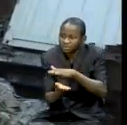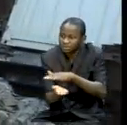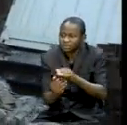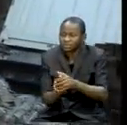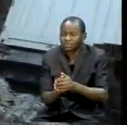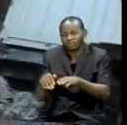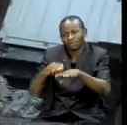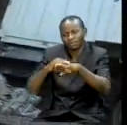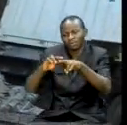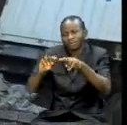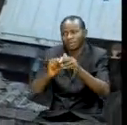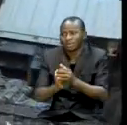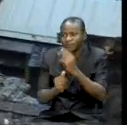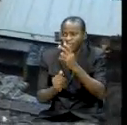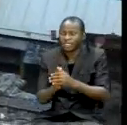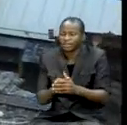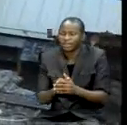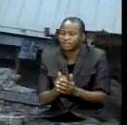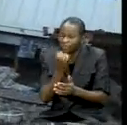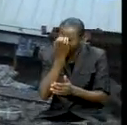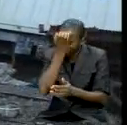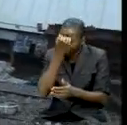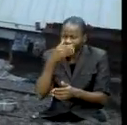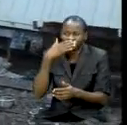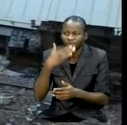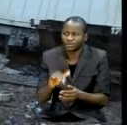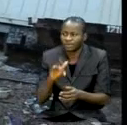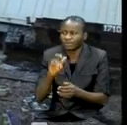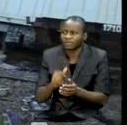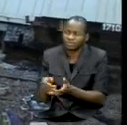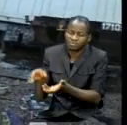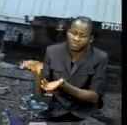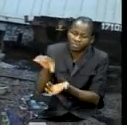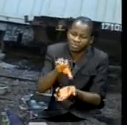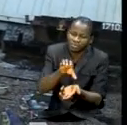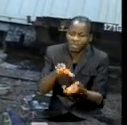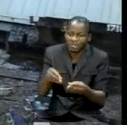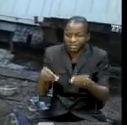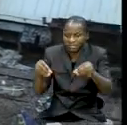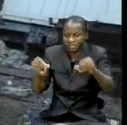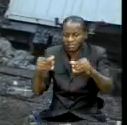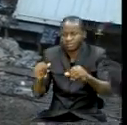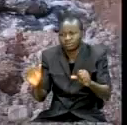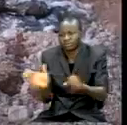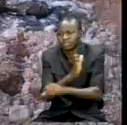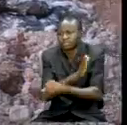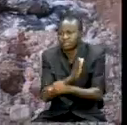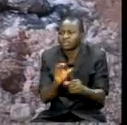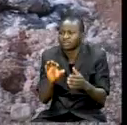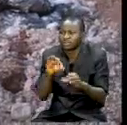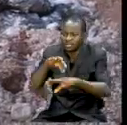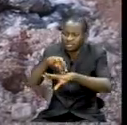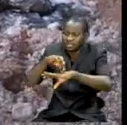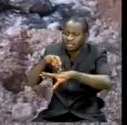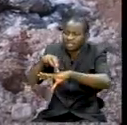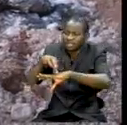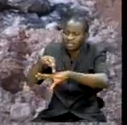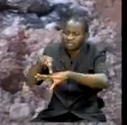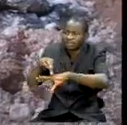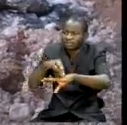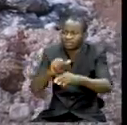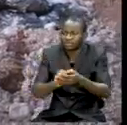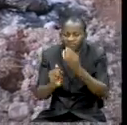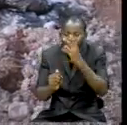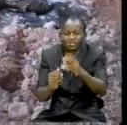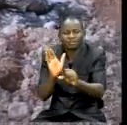est insupportable. Il faut l'atténuer en aspergeant la chaux pour aussi chasser les mouches. C'est un